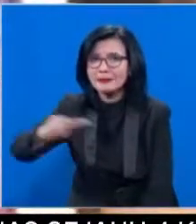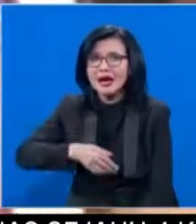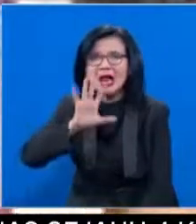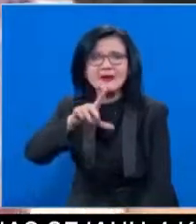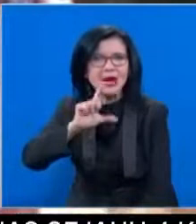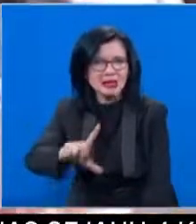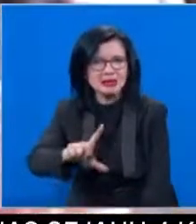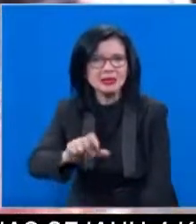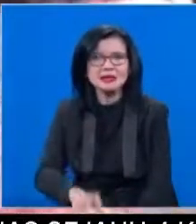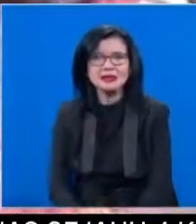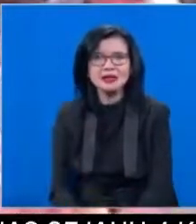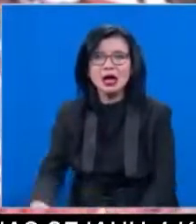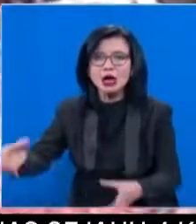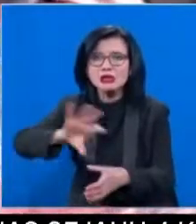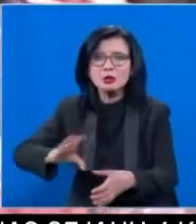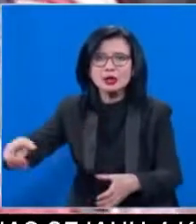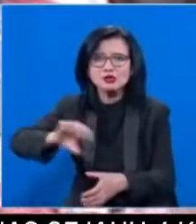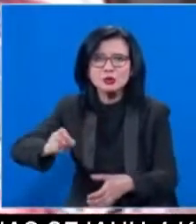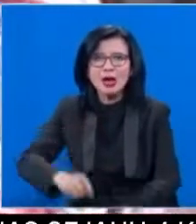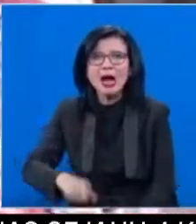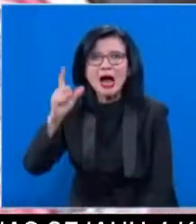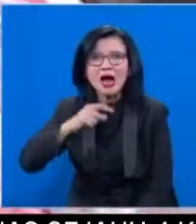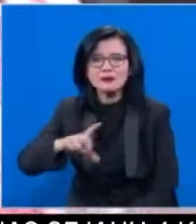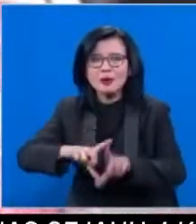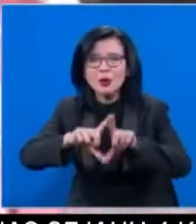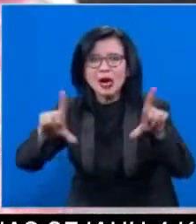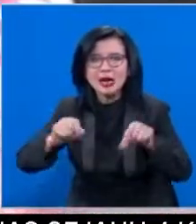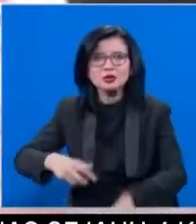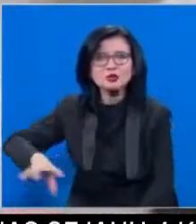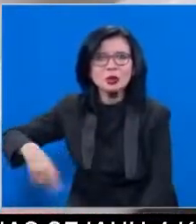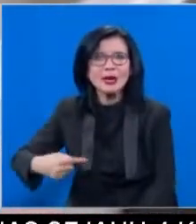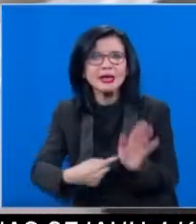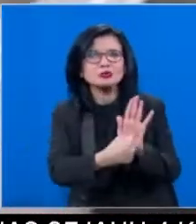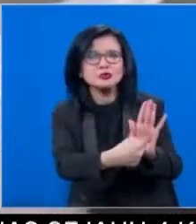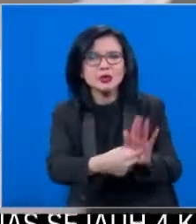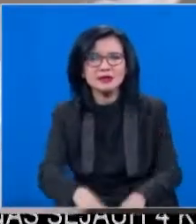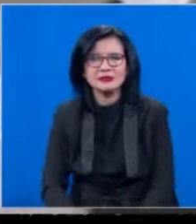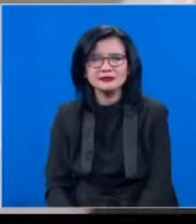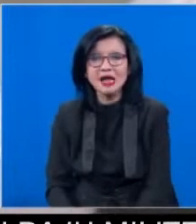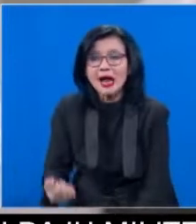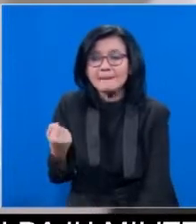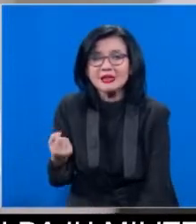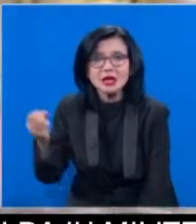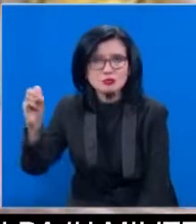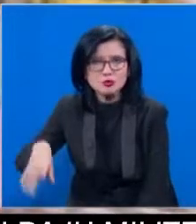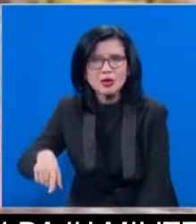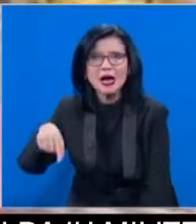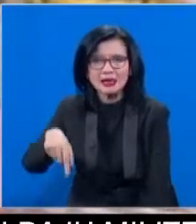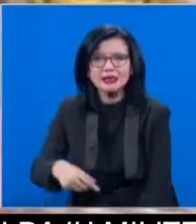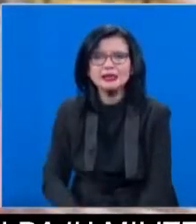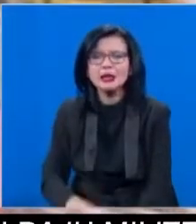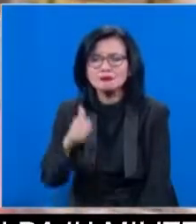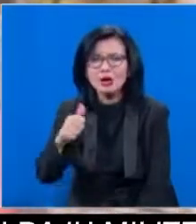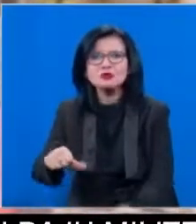liter minyak goreng curah warga pun harus membawa Kartu Keluarga saat membeli operasi pasar murah ini diakui warga cukup